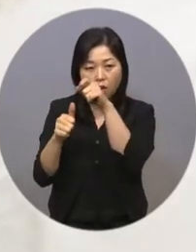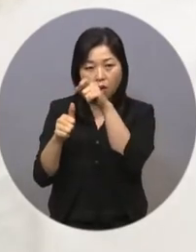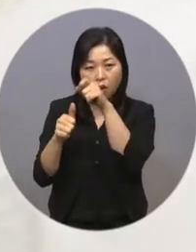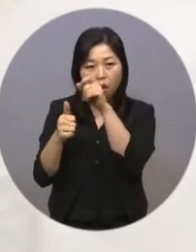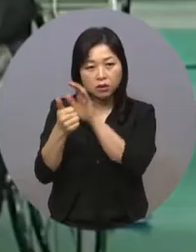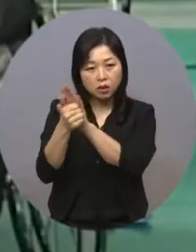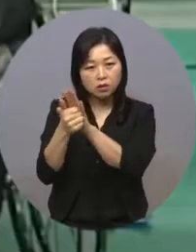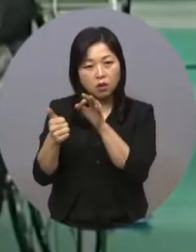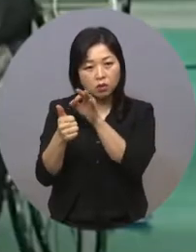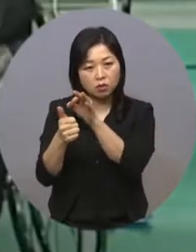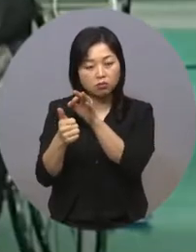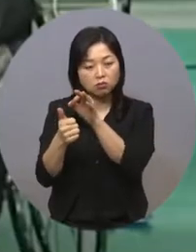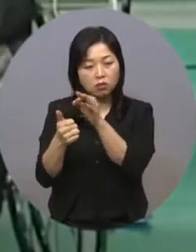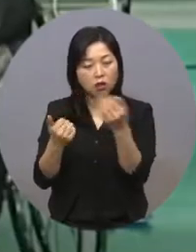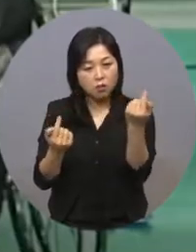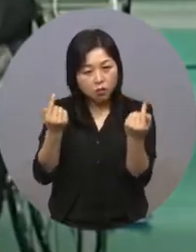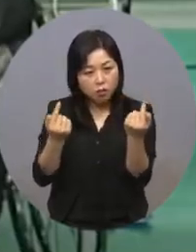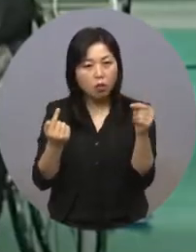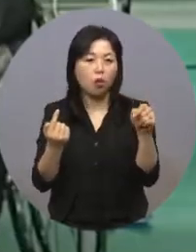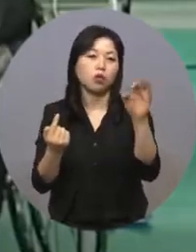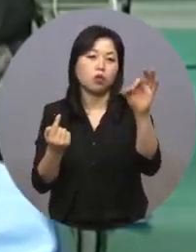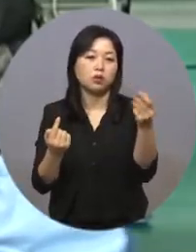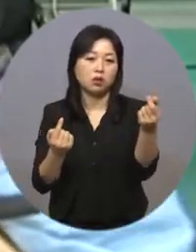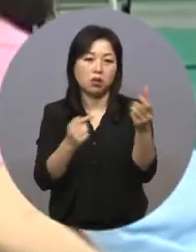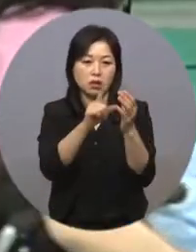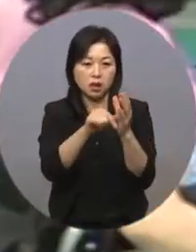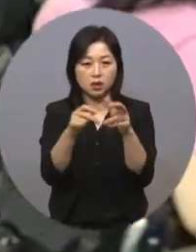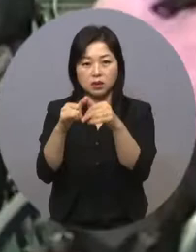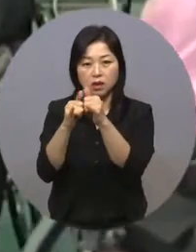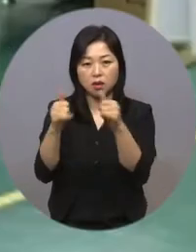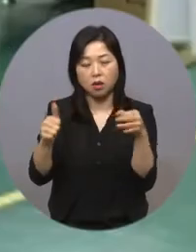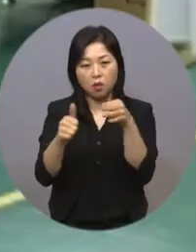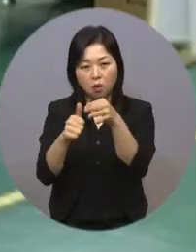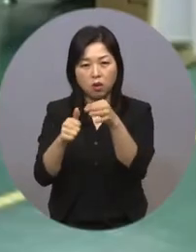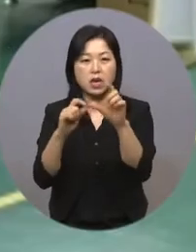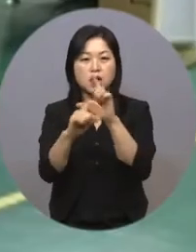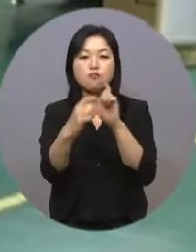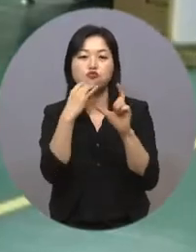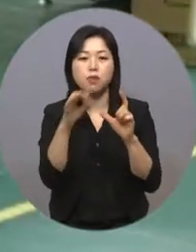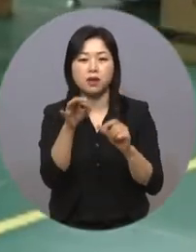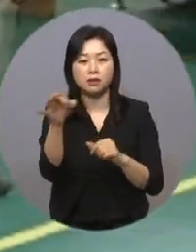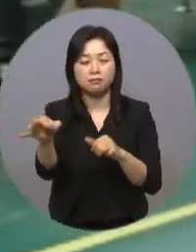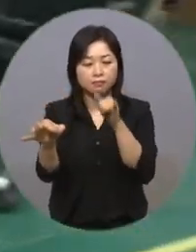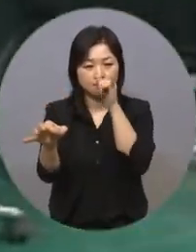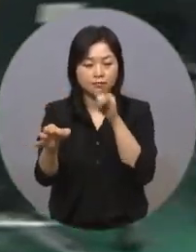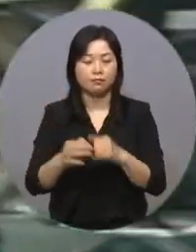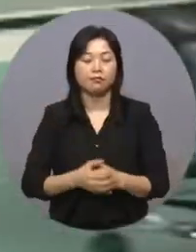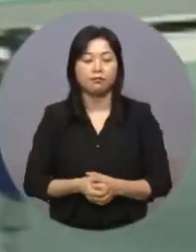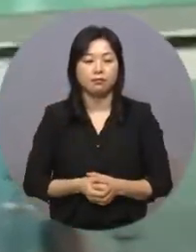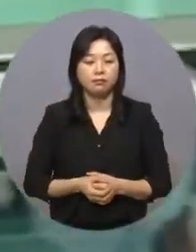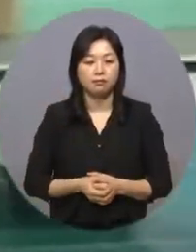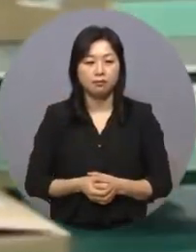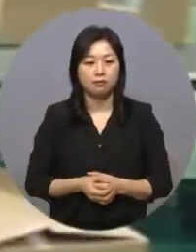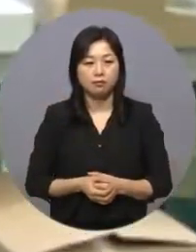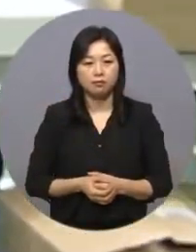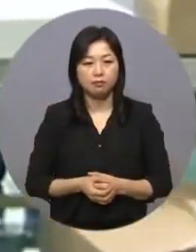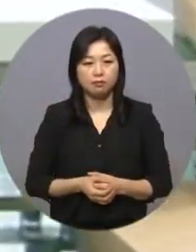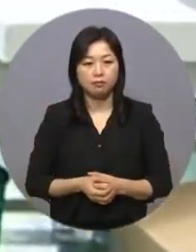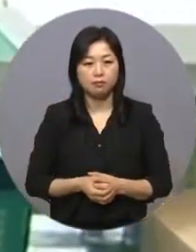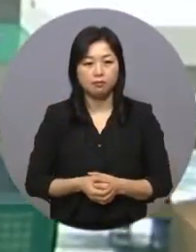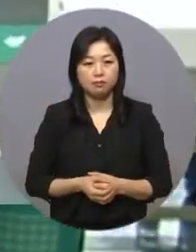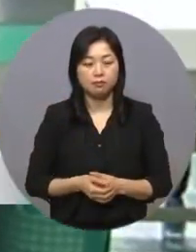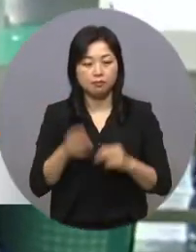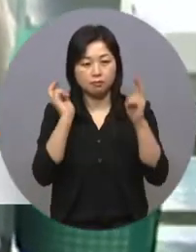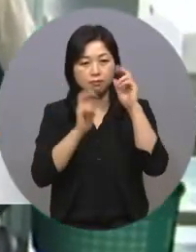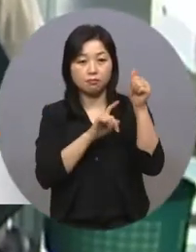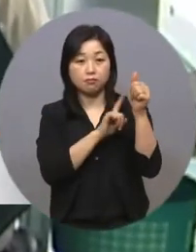경우에도 장애인 고용 장려금 전액을 지급하지 않는 것에 대한 지적이 계속 되었습니다 이에 따라